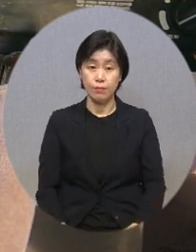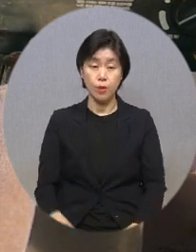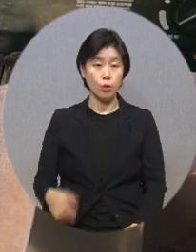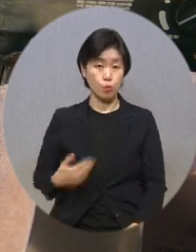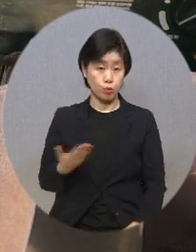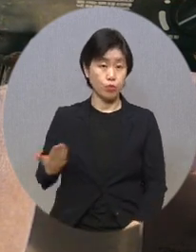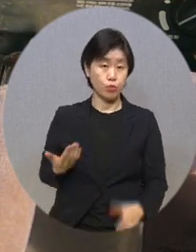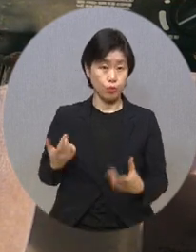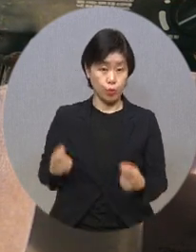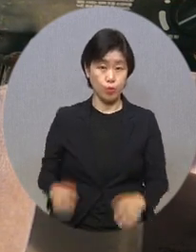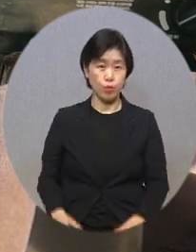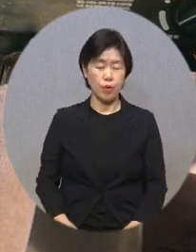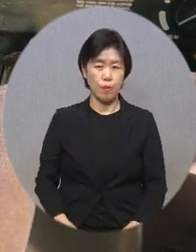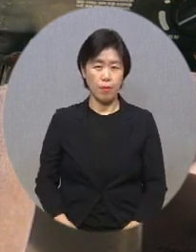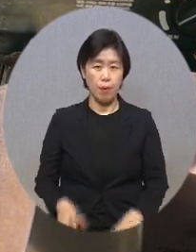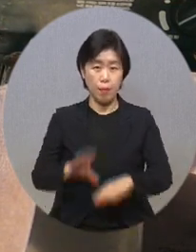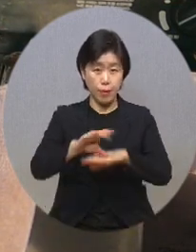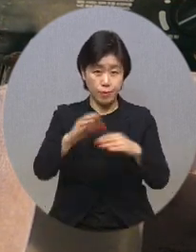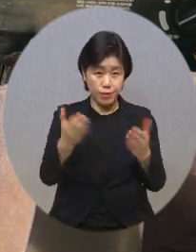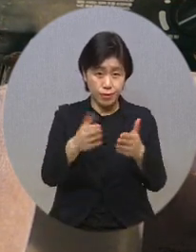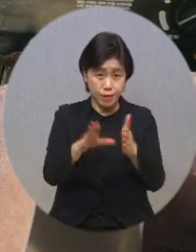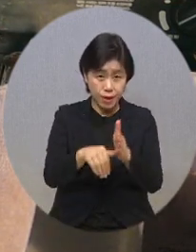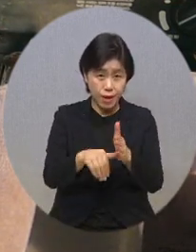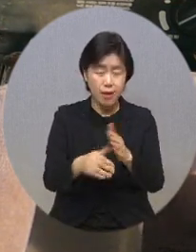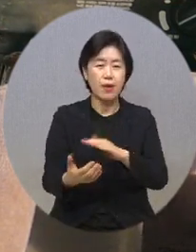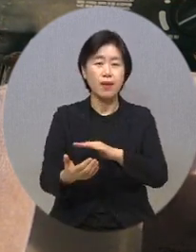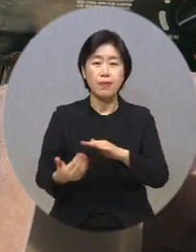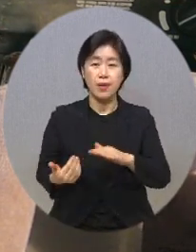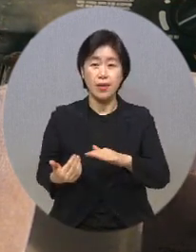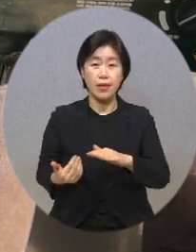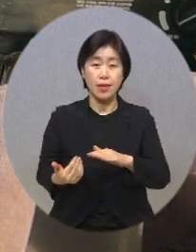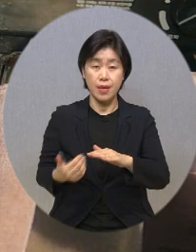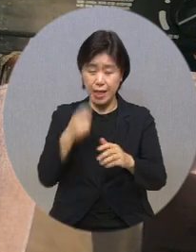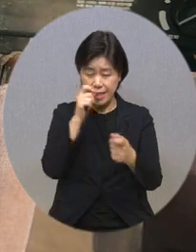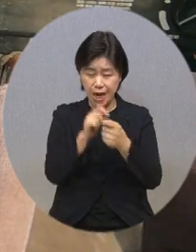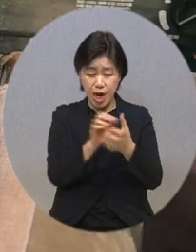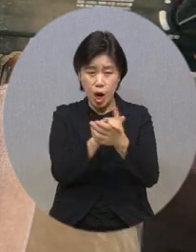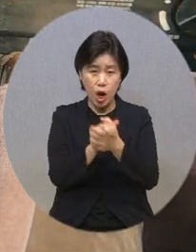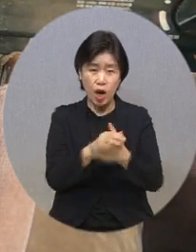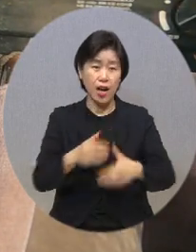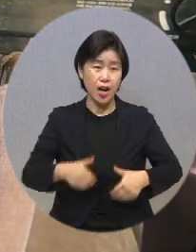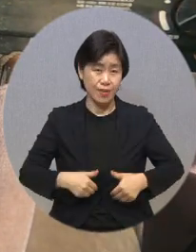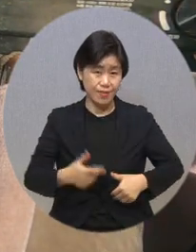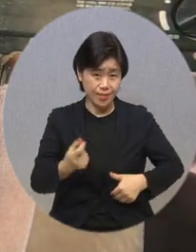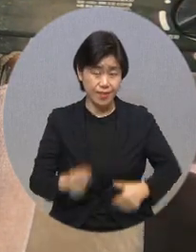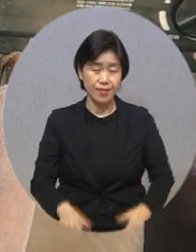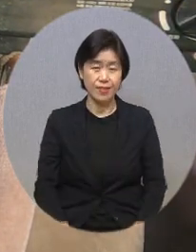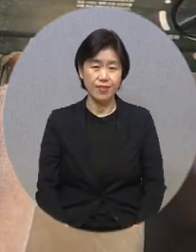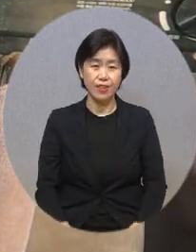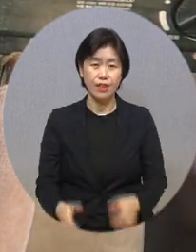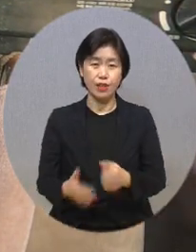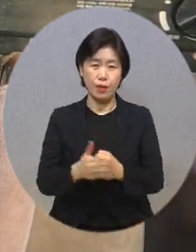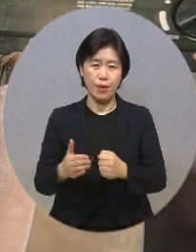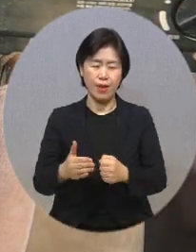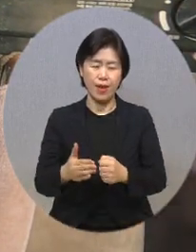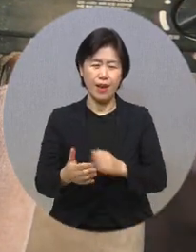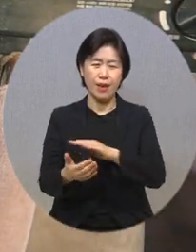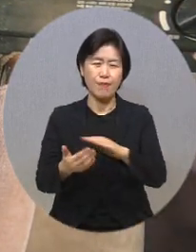뭐 드라마나 이런 거 찍을 때 네. 미리 친해놔야 되잖아요. 그렇죠. 그럼 저희는 꼭